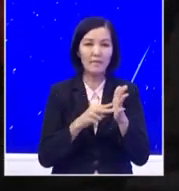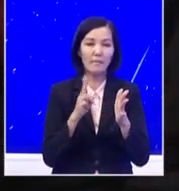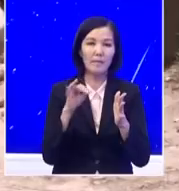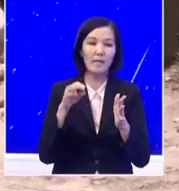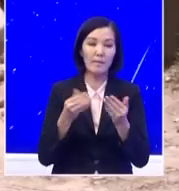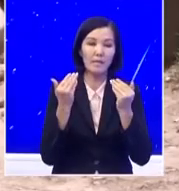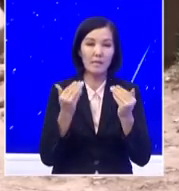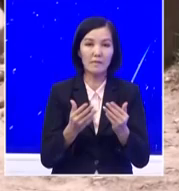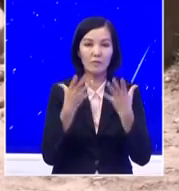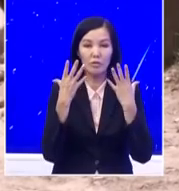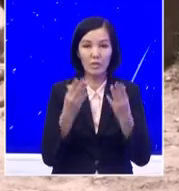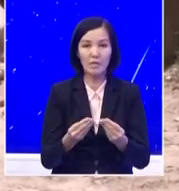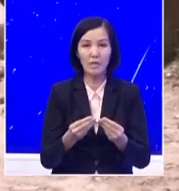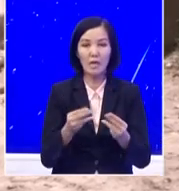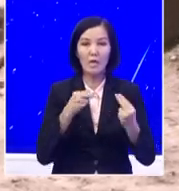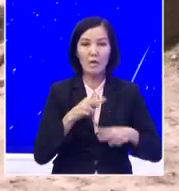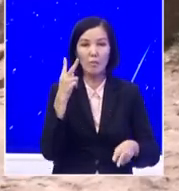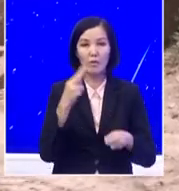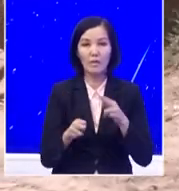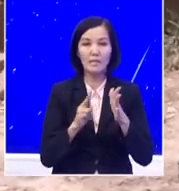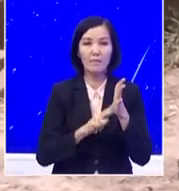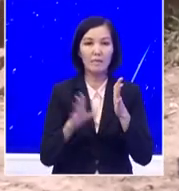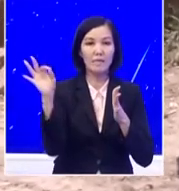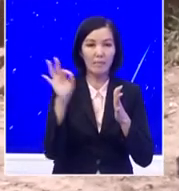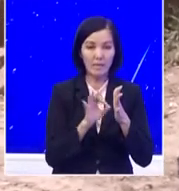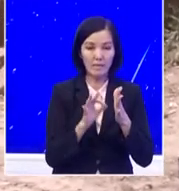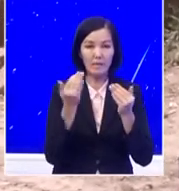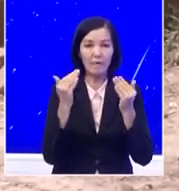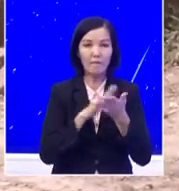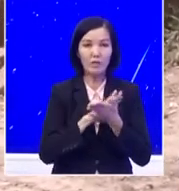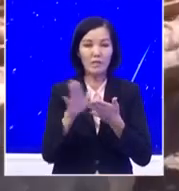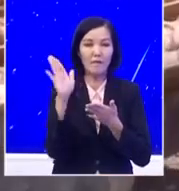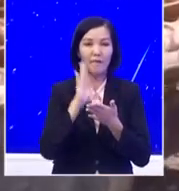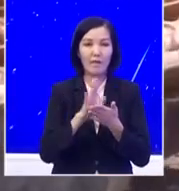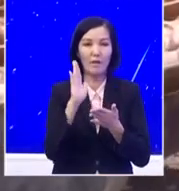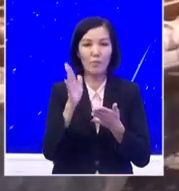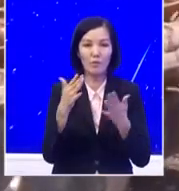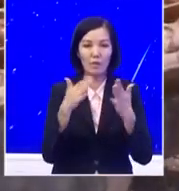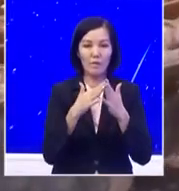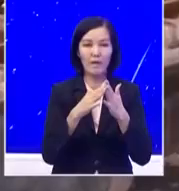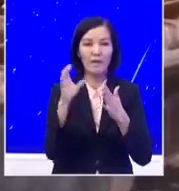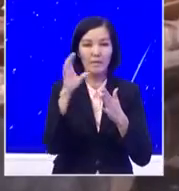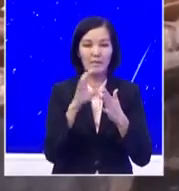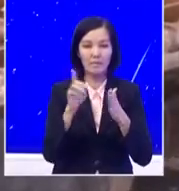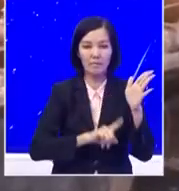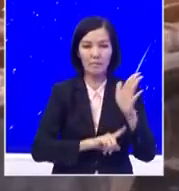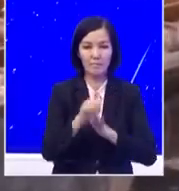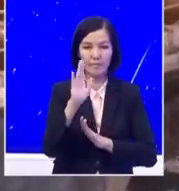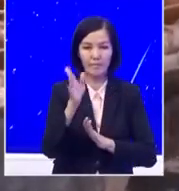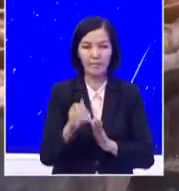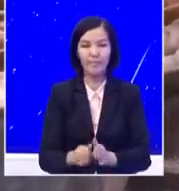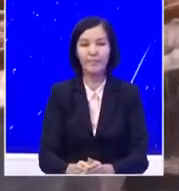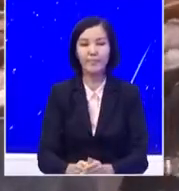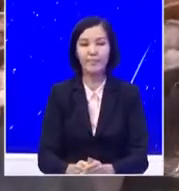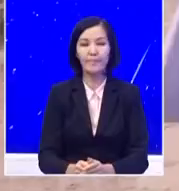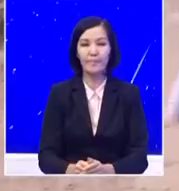На сегодняшний день работы завершили почти на 70%. Чистая вода поступит в дома уже в сентябре, заверили эксперты